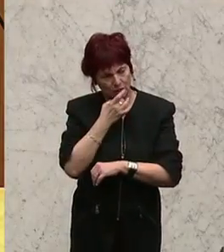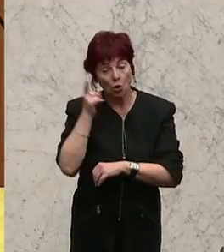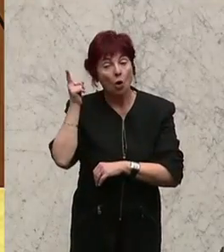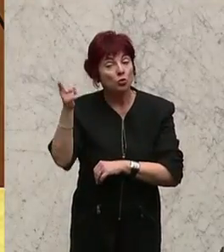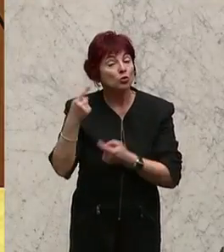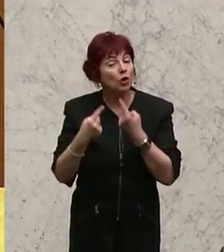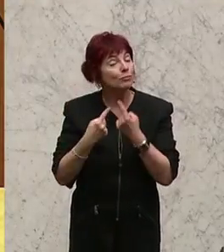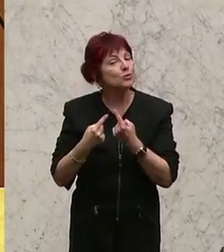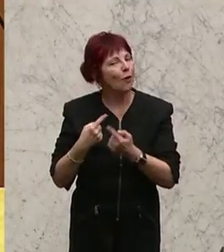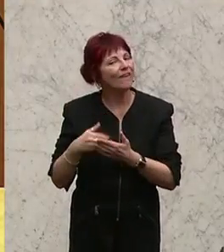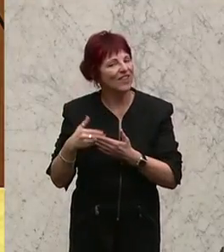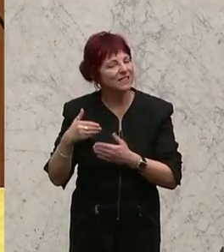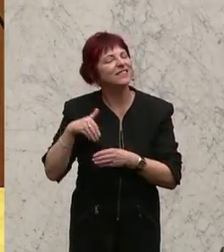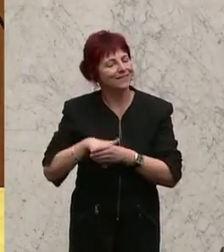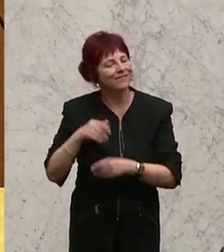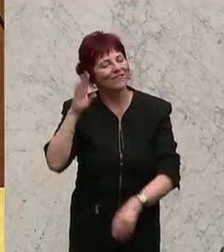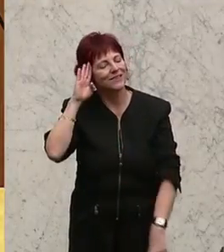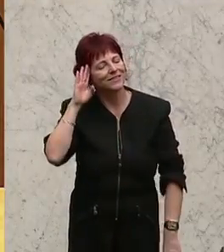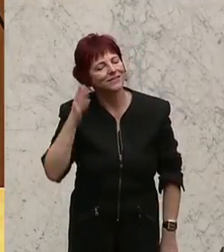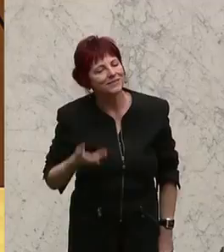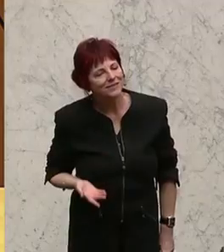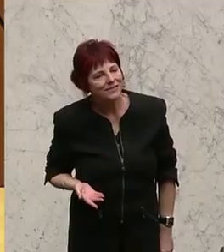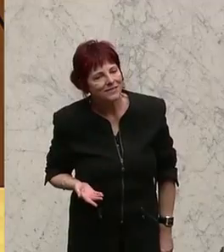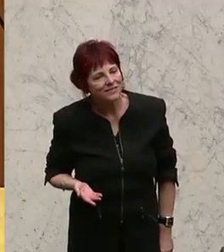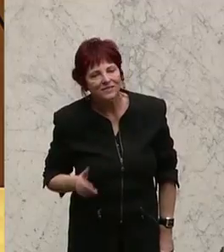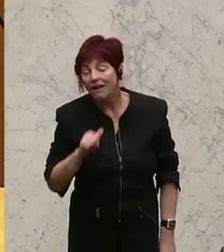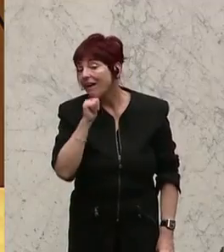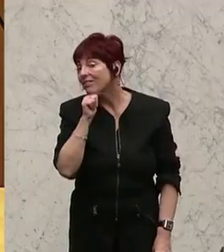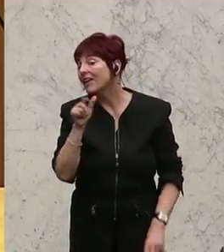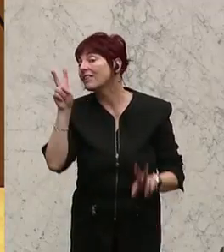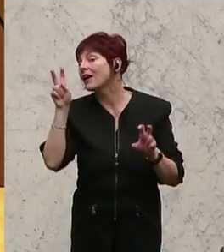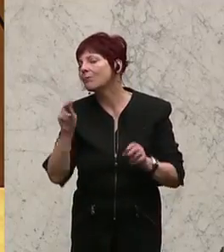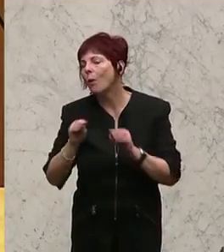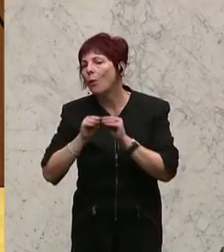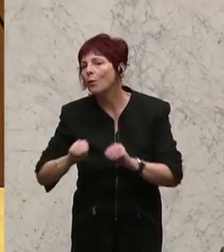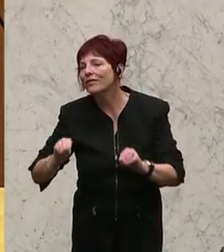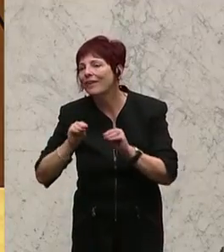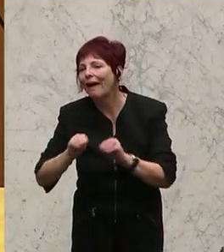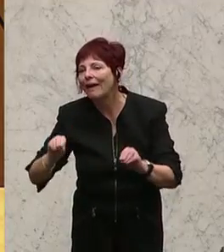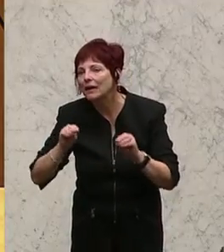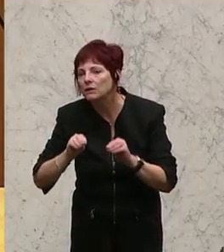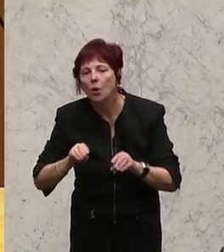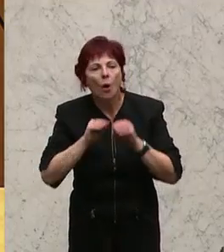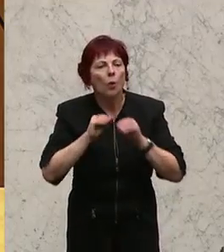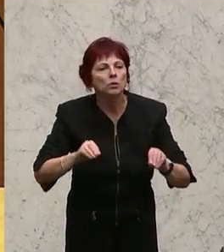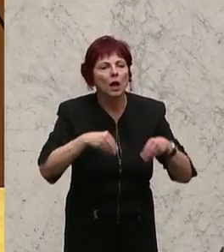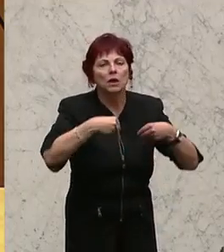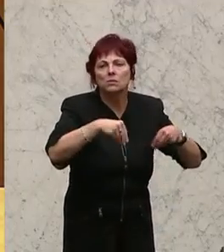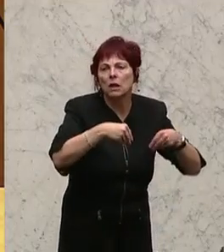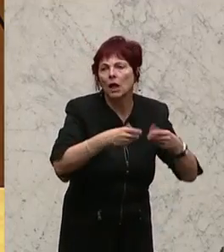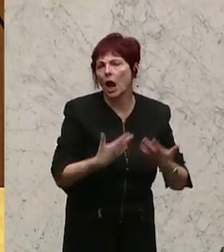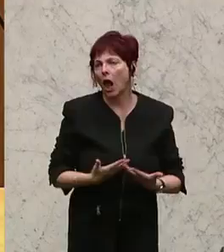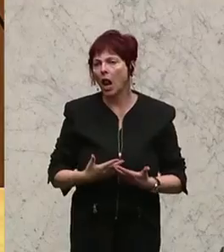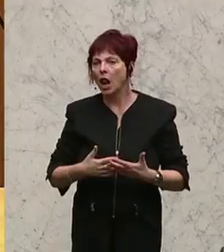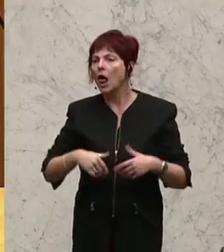wurde. Ich weiß, was dort gesprochen wurde. Nicht über Unterricht, nicht über Unterrichtsmittel, nicht über